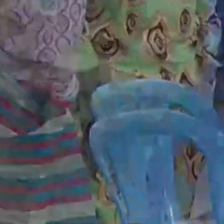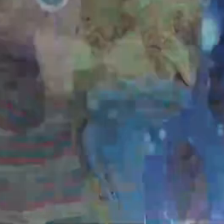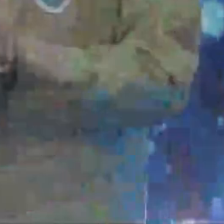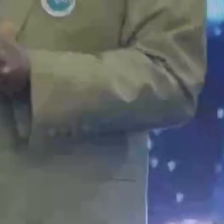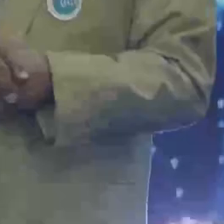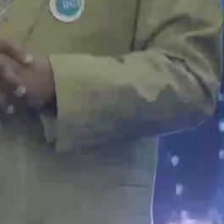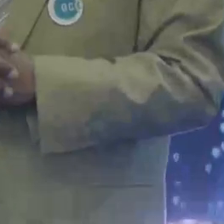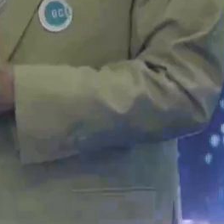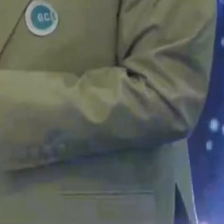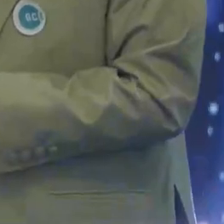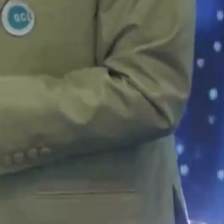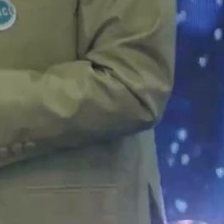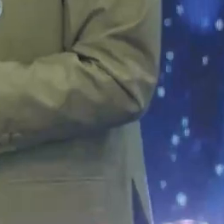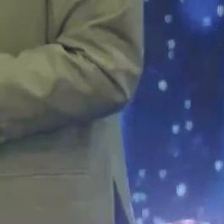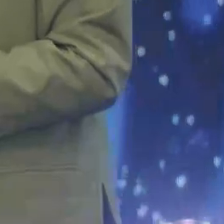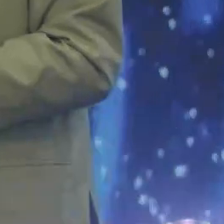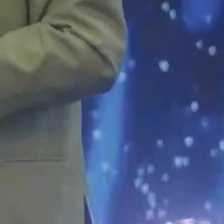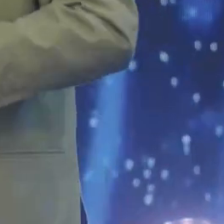Jésus.